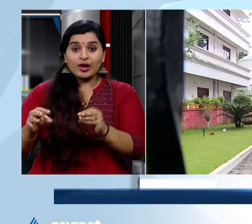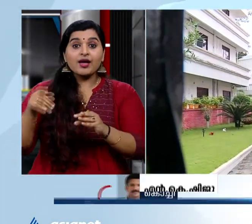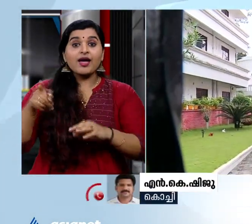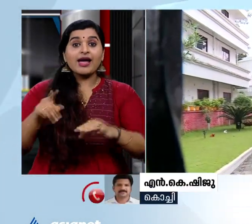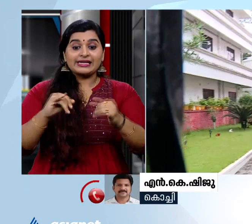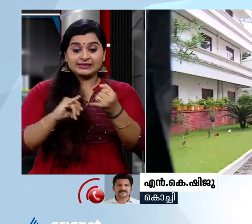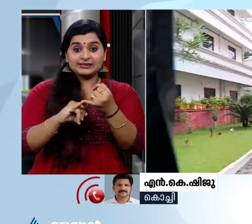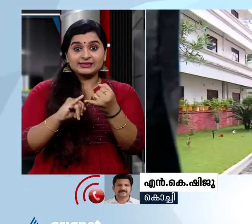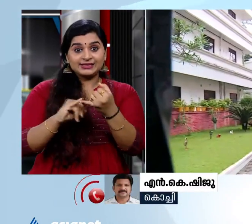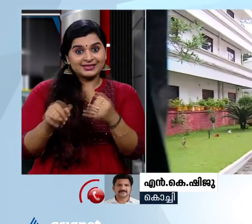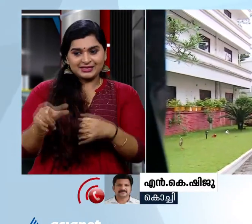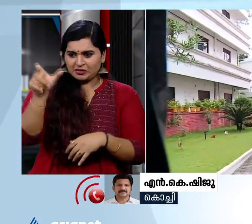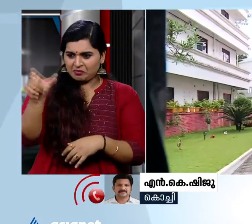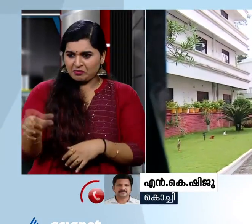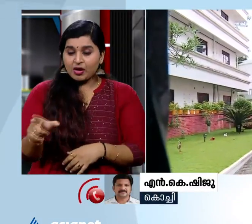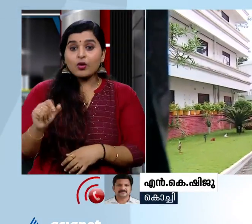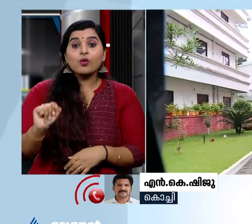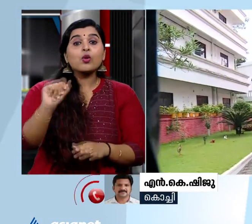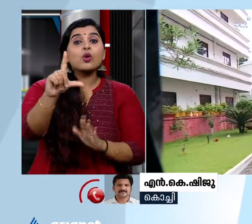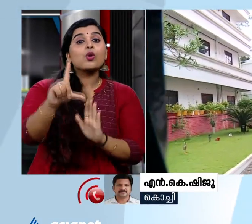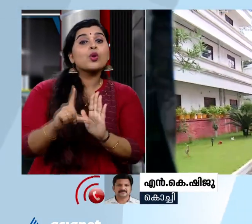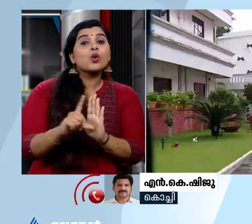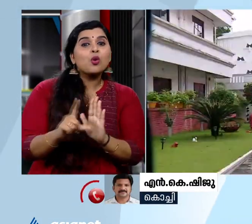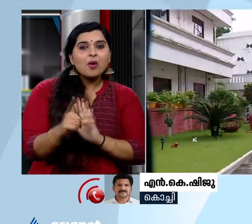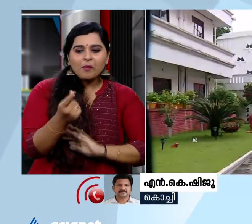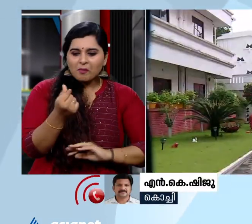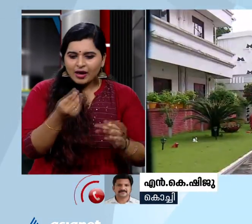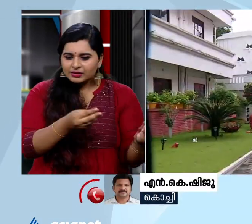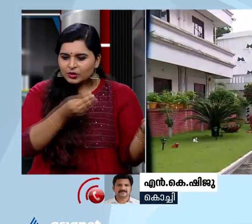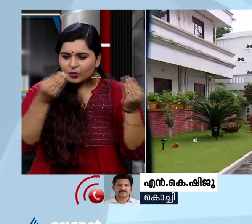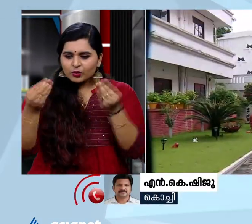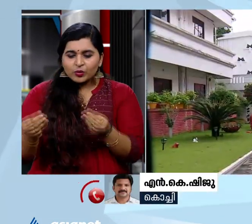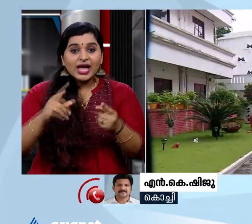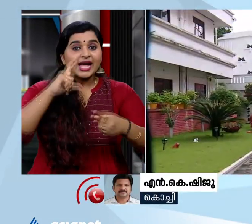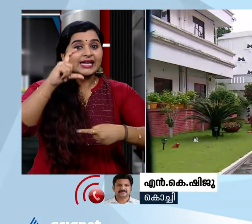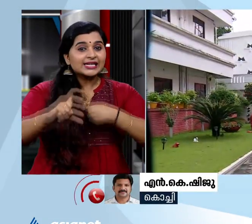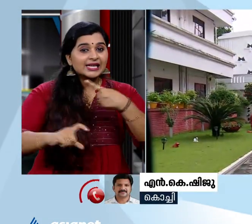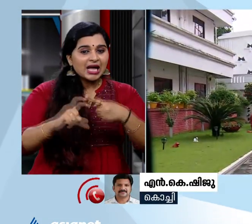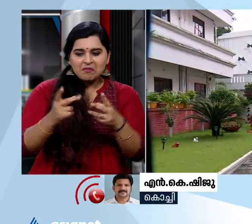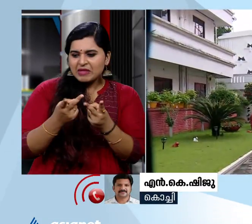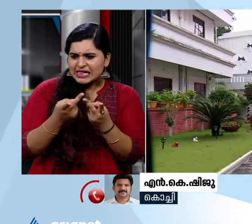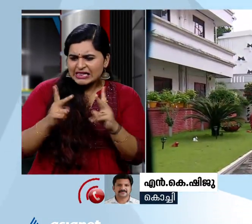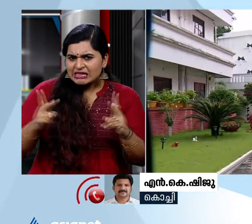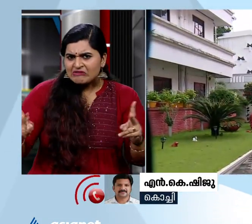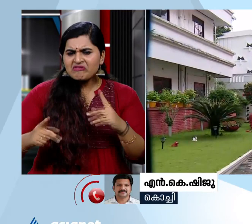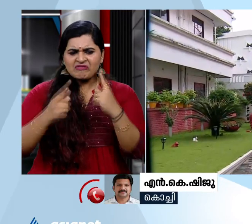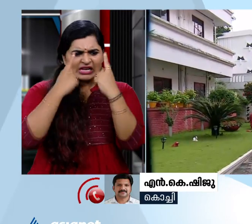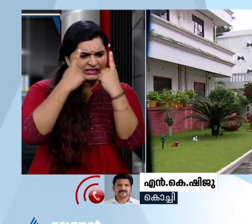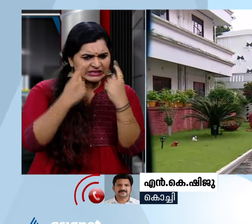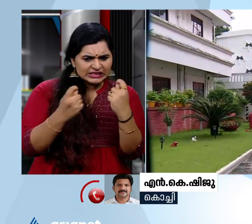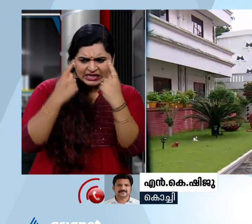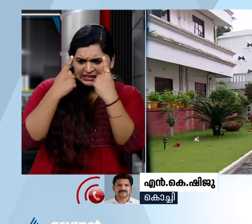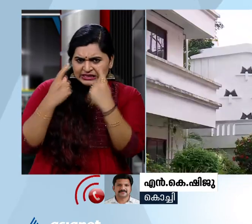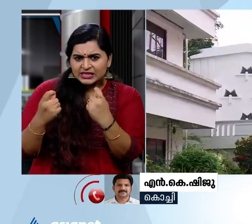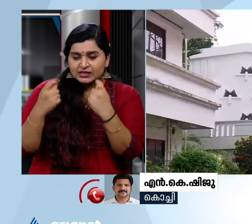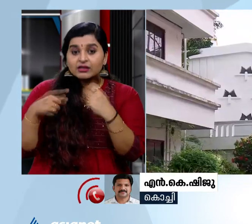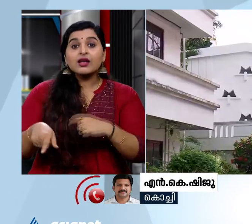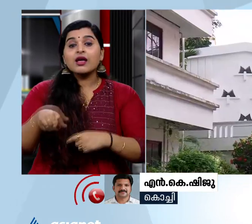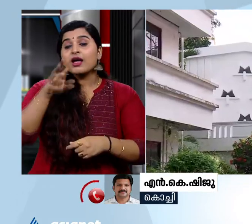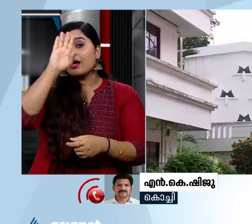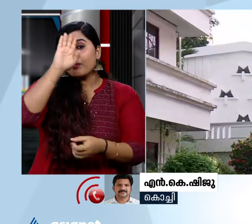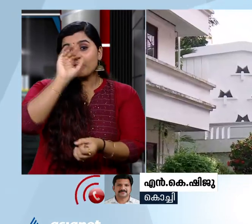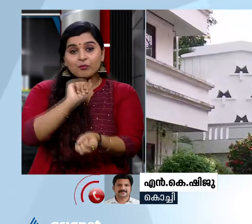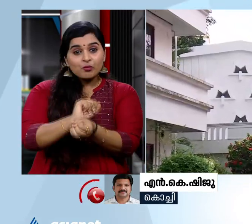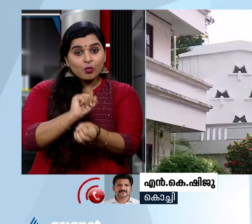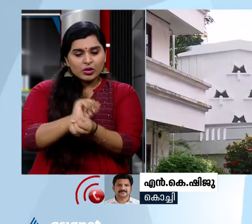ഈ ഇടപാടുകളാണ് അങ്ങനെ മാറ്റിയിട്ടുള്ളത്. ഇതുമായി ബന്ധപ്പെട്ട ബെനാമി ഇടപാടുകൾ പരിശോധിക്കുന്നതിനാണ് ഈ സഹകരണ ബാങ്കുകളിൽ, അതായത് കേരള ബാങ്കിന്റെ